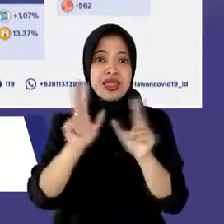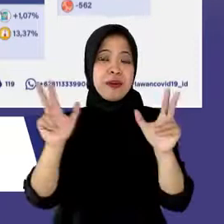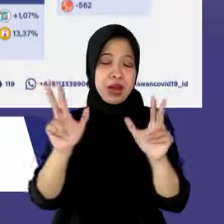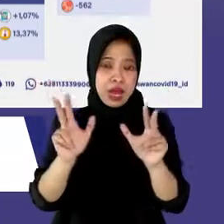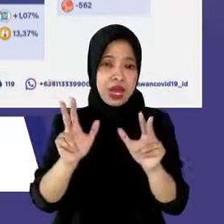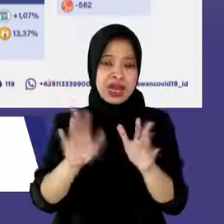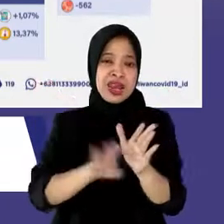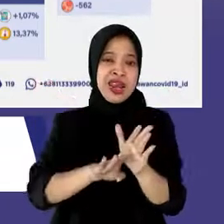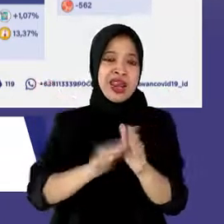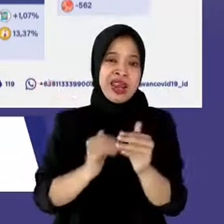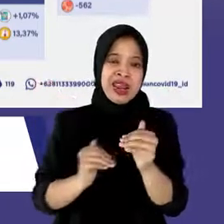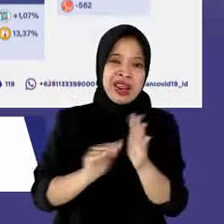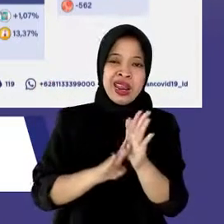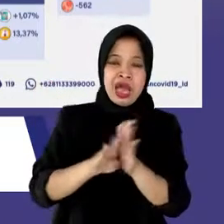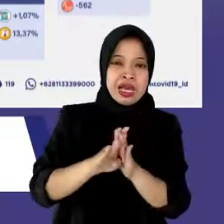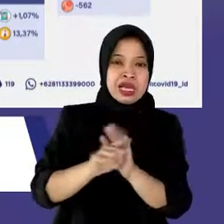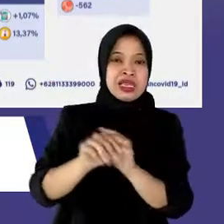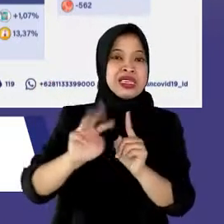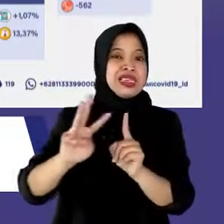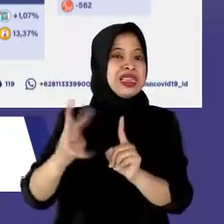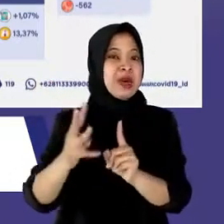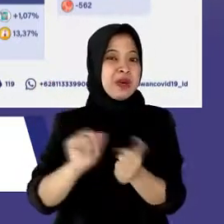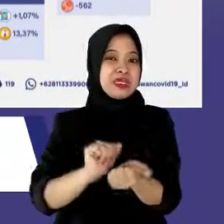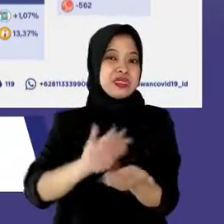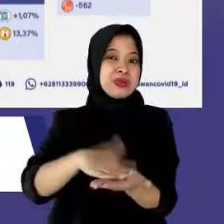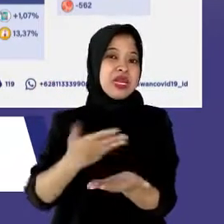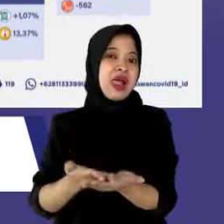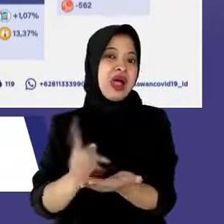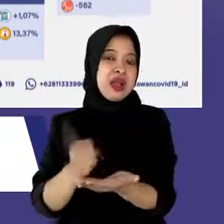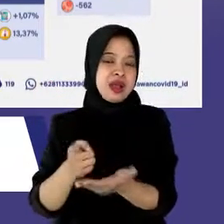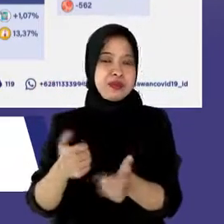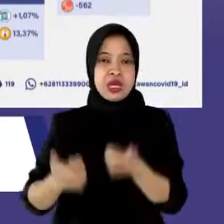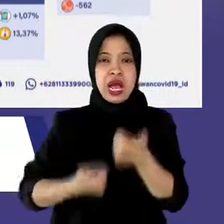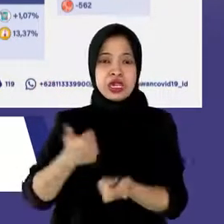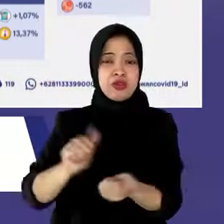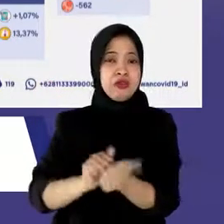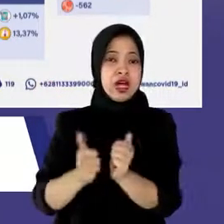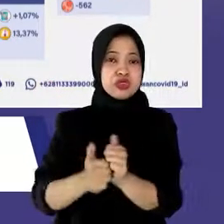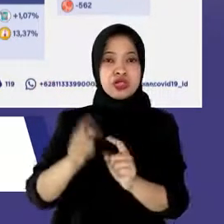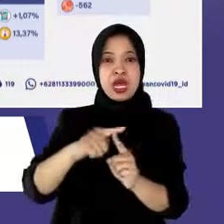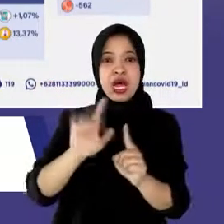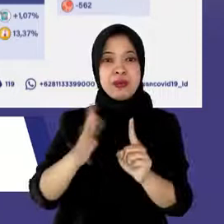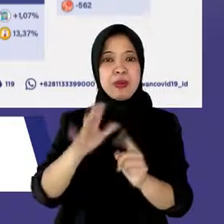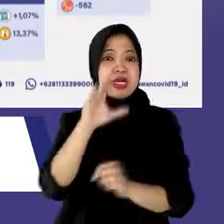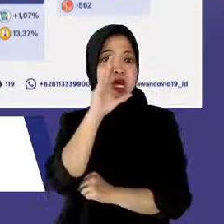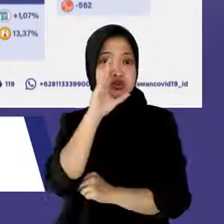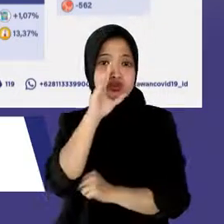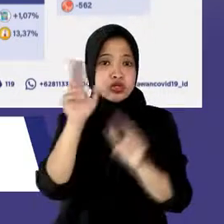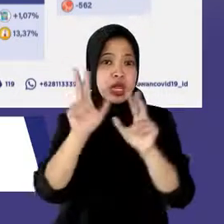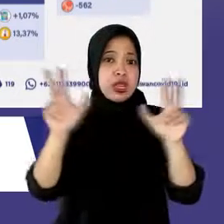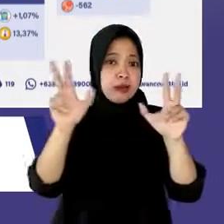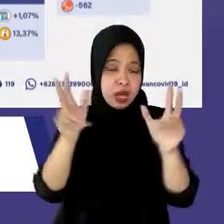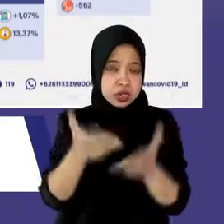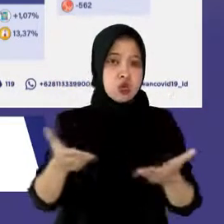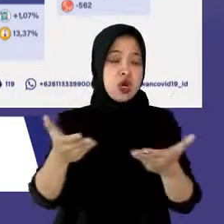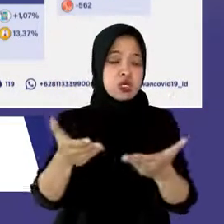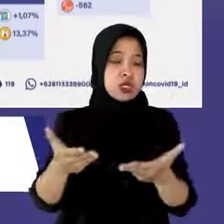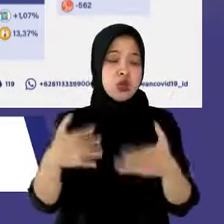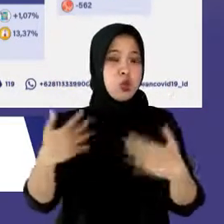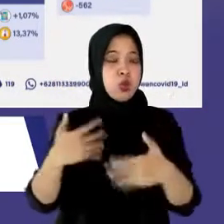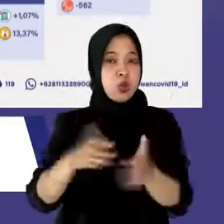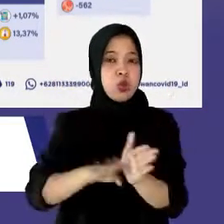kenaikan sebesar 13 kematian dan kasus aktifnya per tanggal 15 Agustus 2018